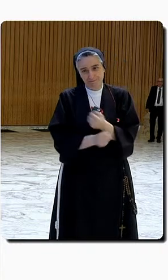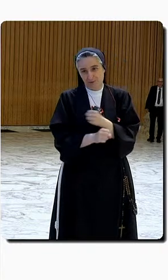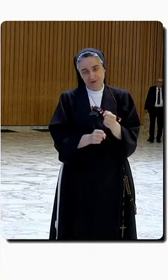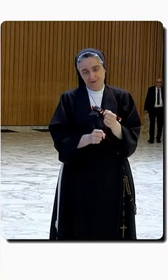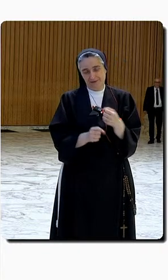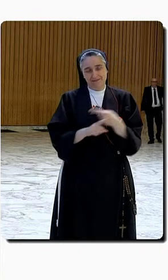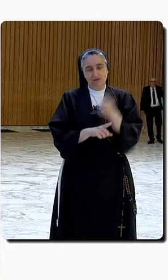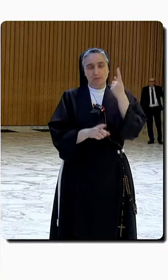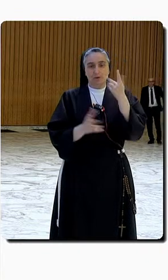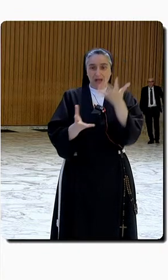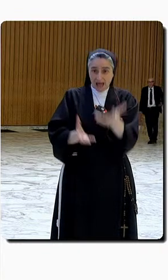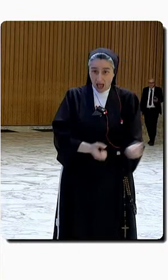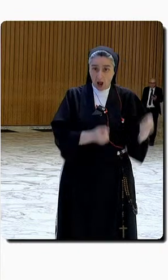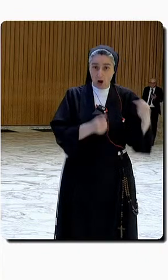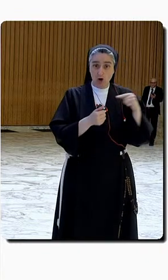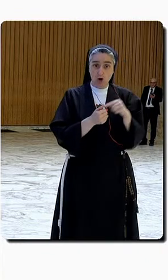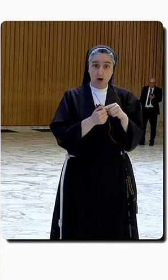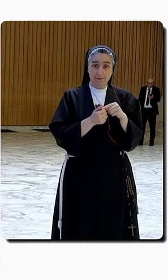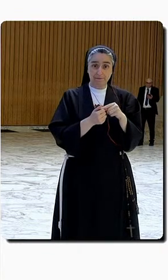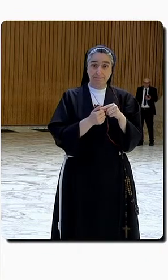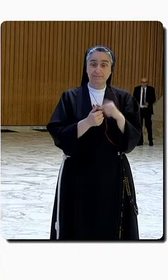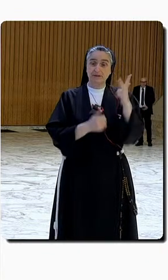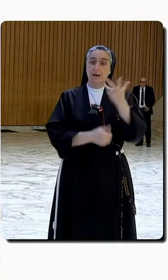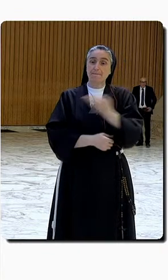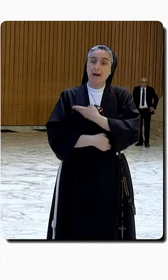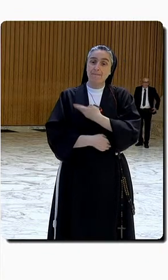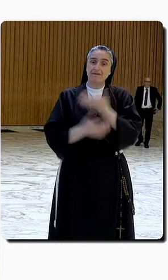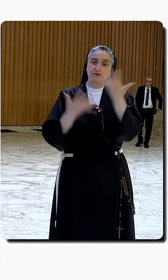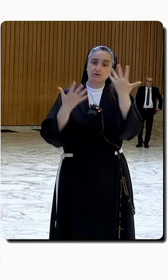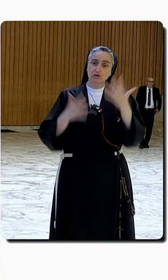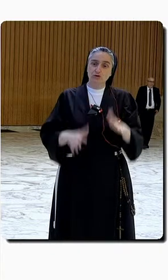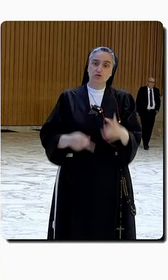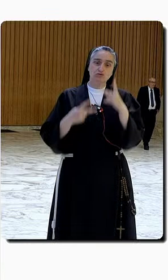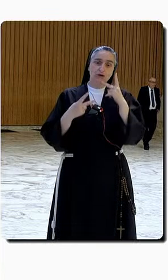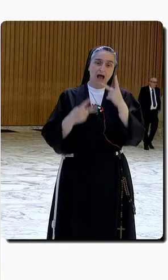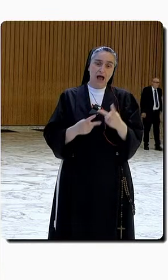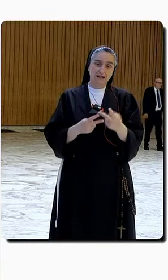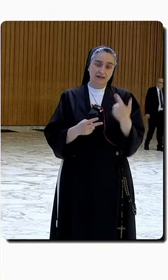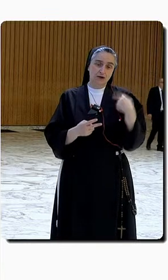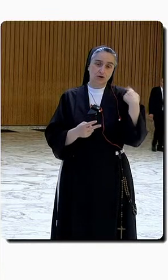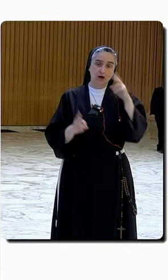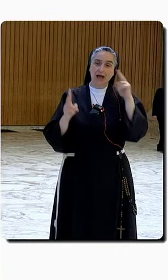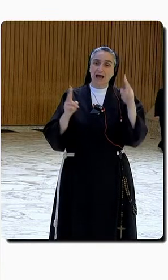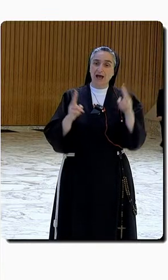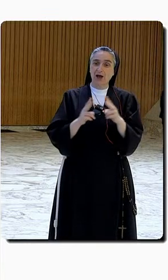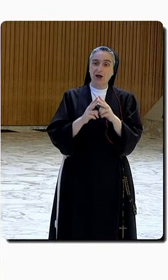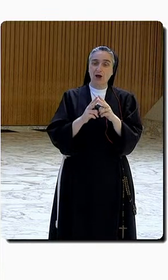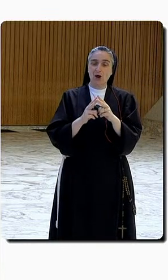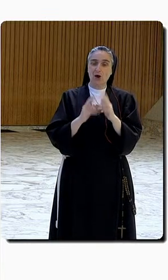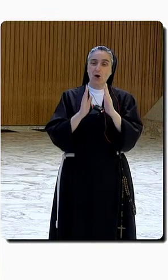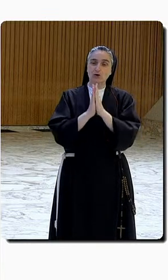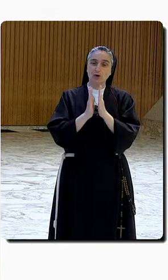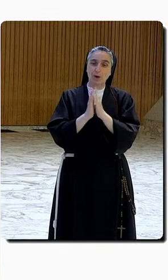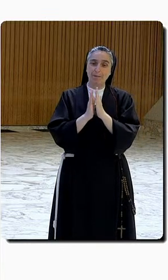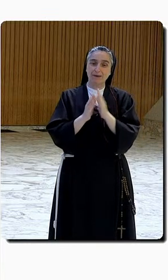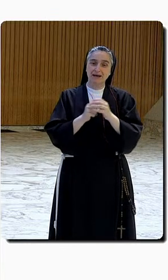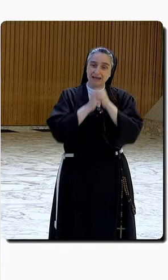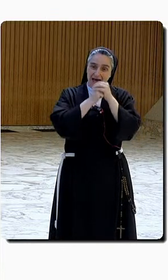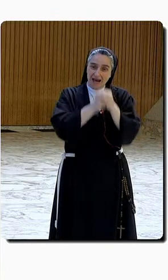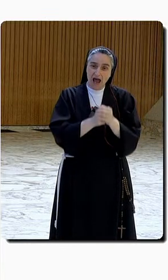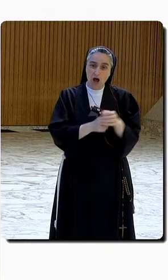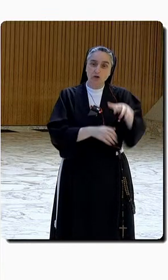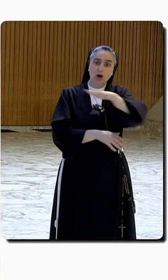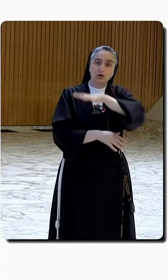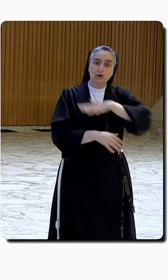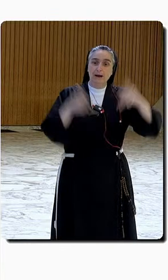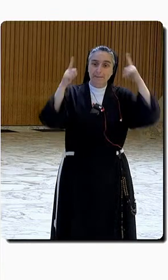dell'accoglienza. Come affermato da Papa Francesco in quello straordinario e storico momento di preghiera e adorazione tenutosi in